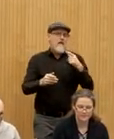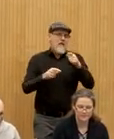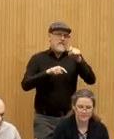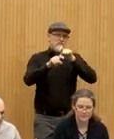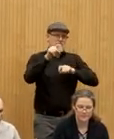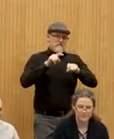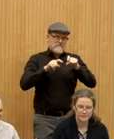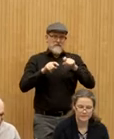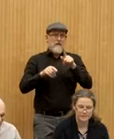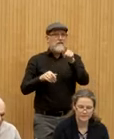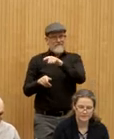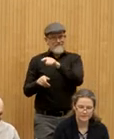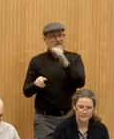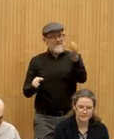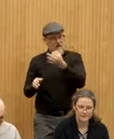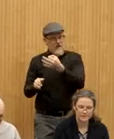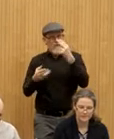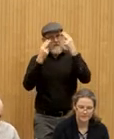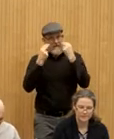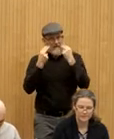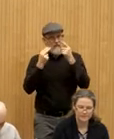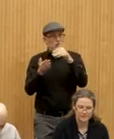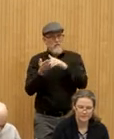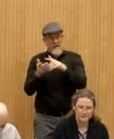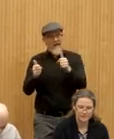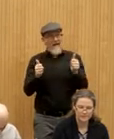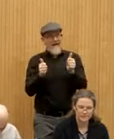Die dadurch wird mir geholfen.